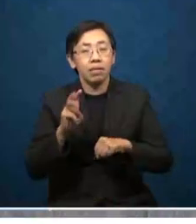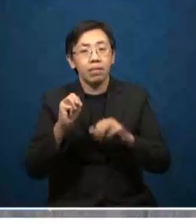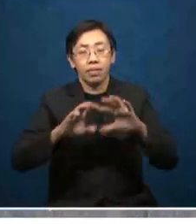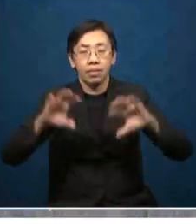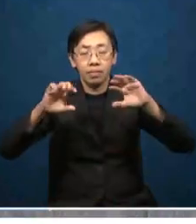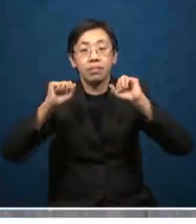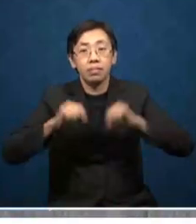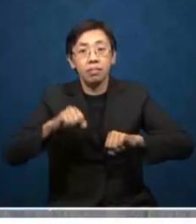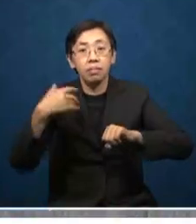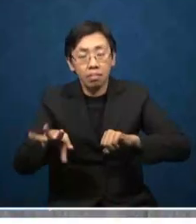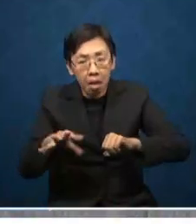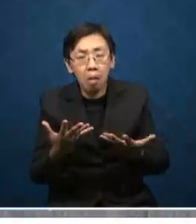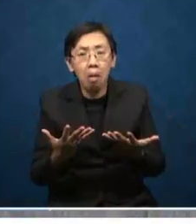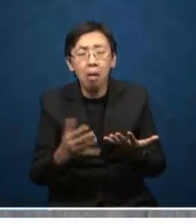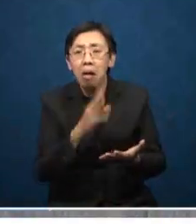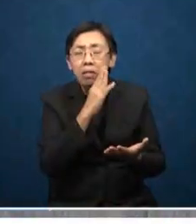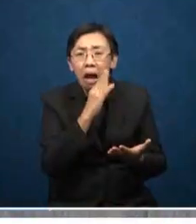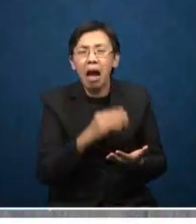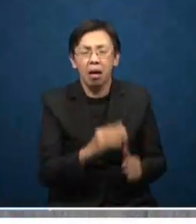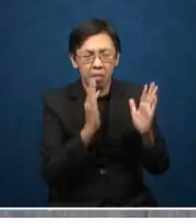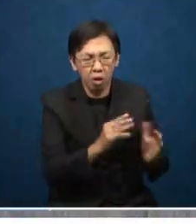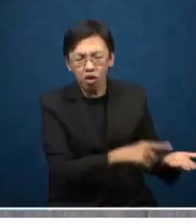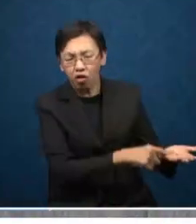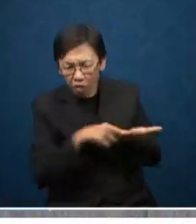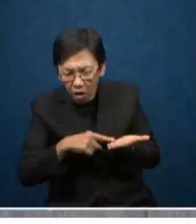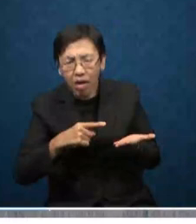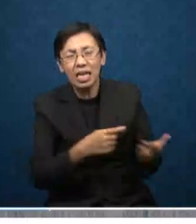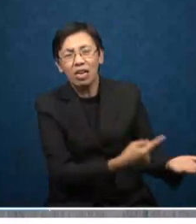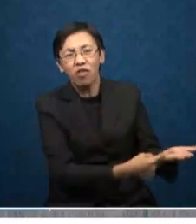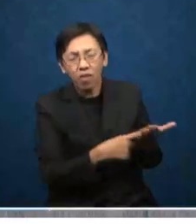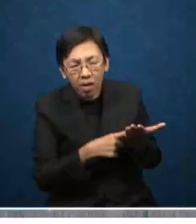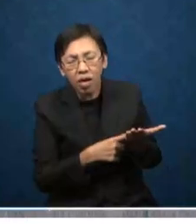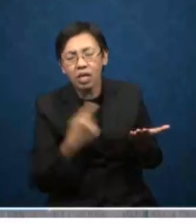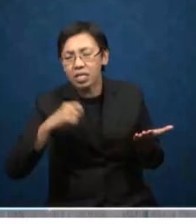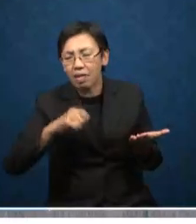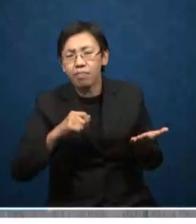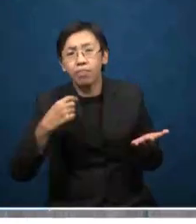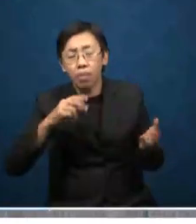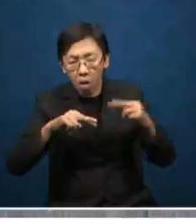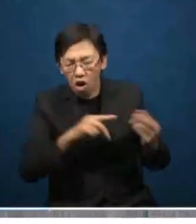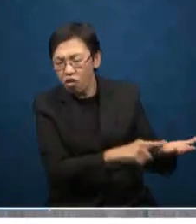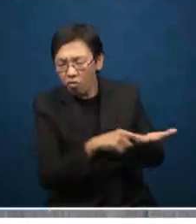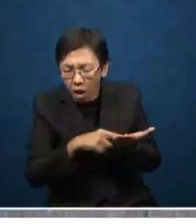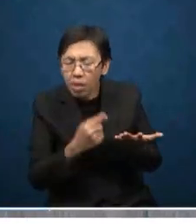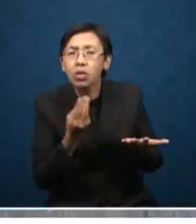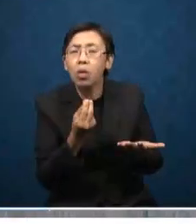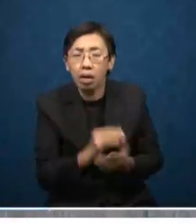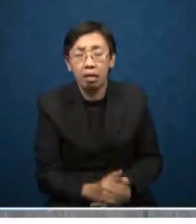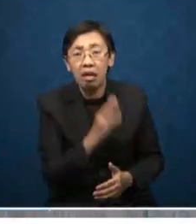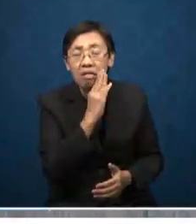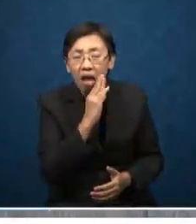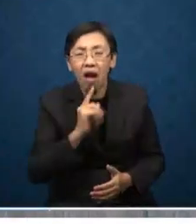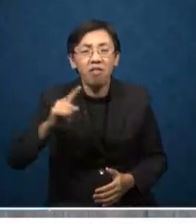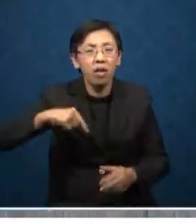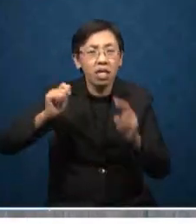แล้วยังมีคดีทำนองนี้ย้อนกลับมาที่ศาลปกครองอีกมากน้อยแค่ไหนเพียงไรถ้ายังมีมาก